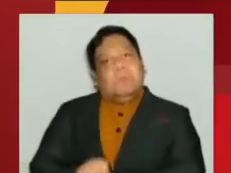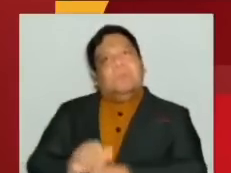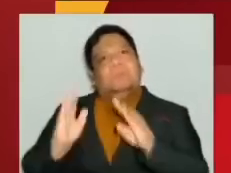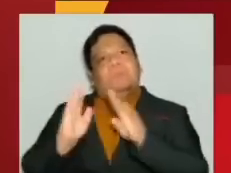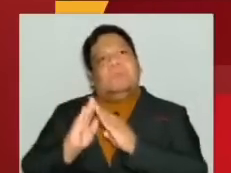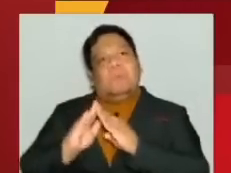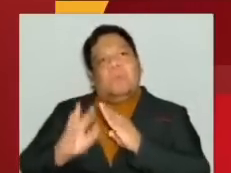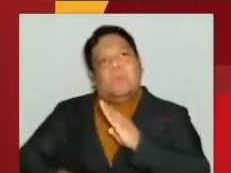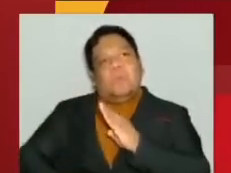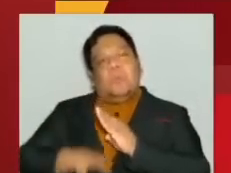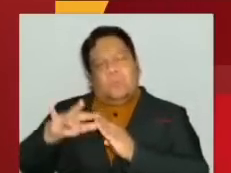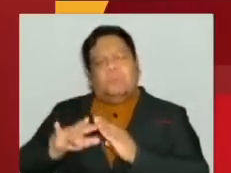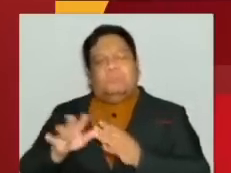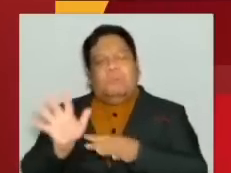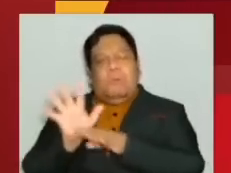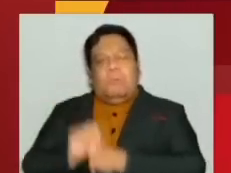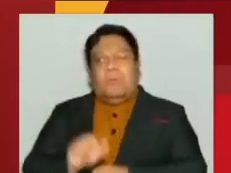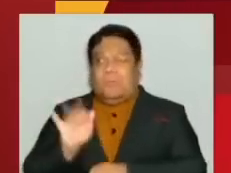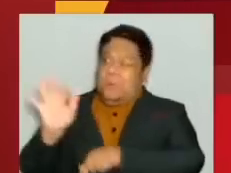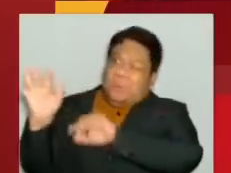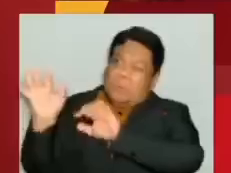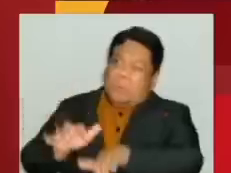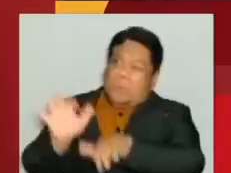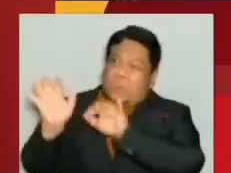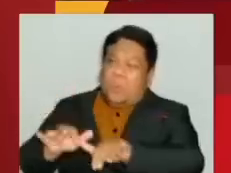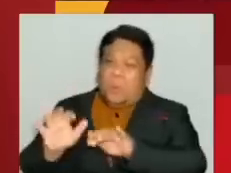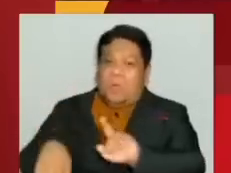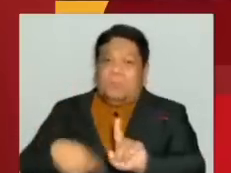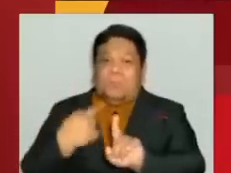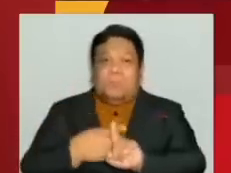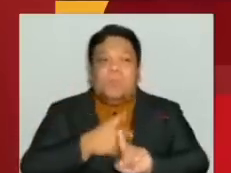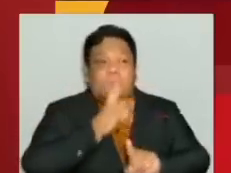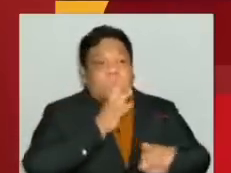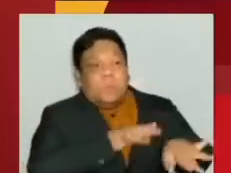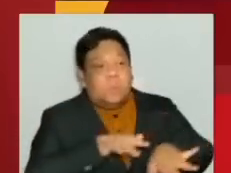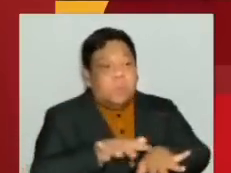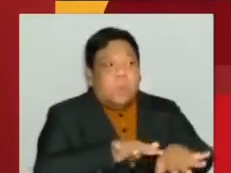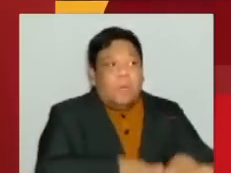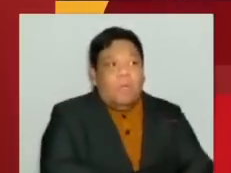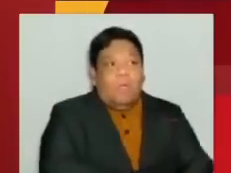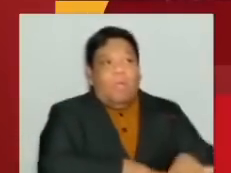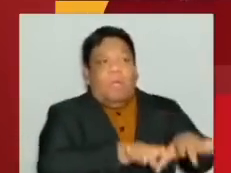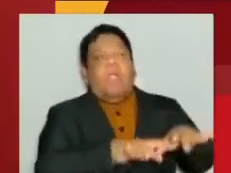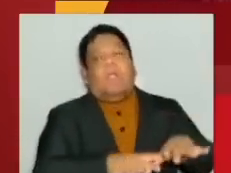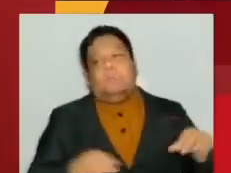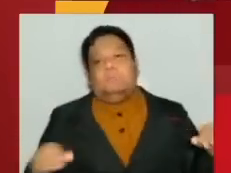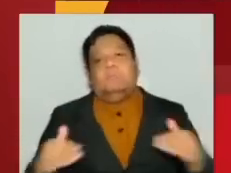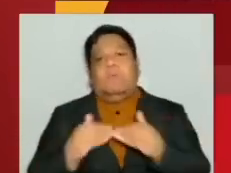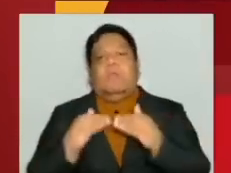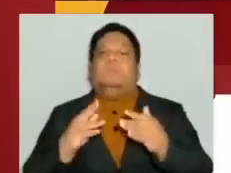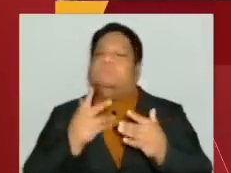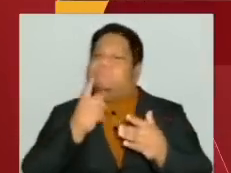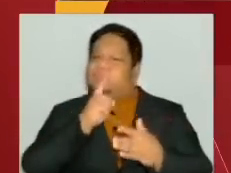Basta tuloy-tuloy ang ulan at sasabayan pa ng high tide sa mga ilog sa paligid ay talagang bumabaha.